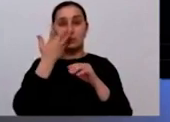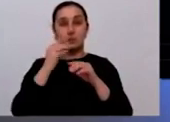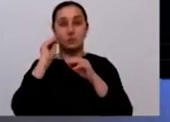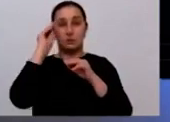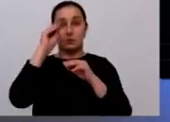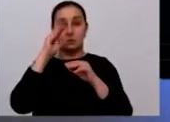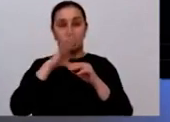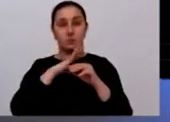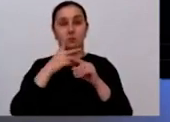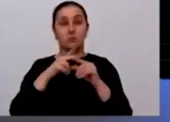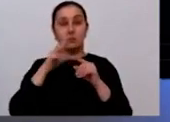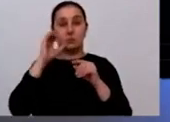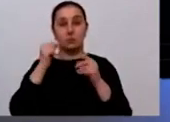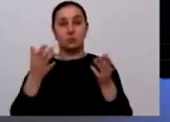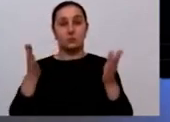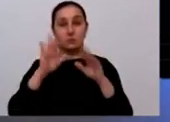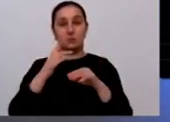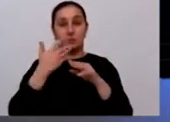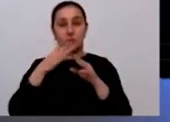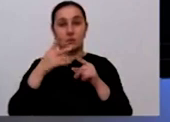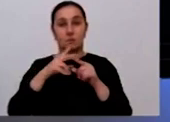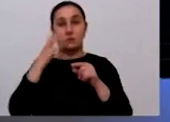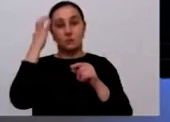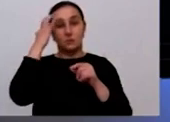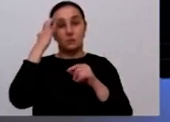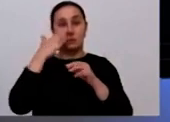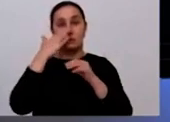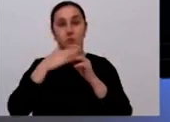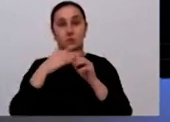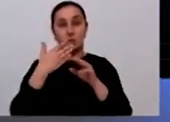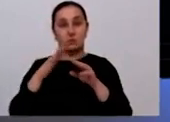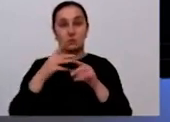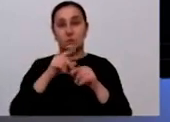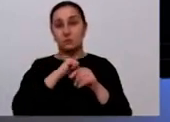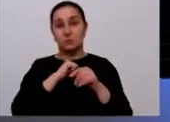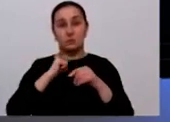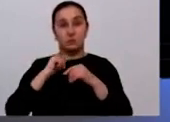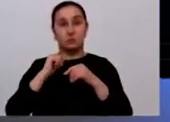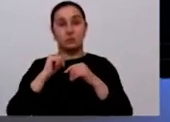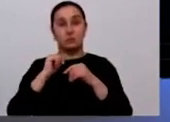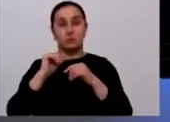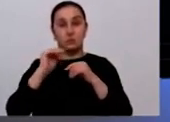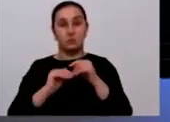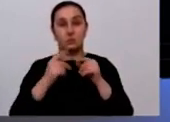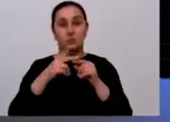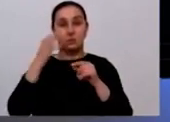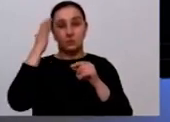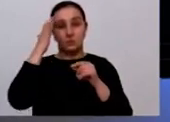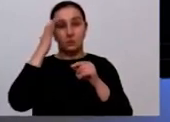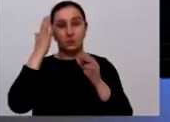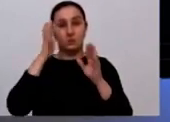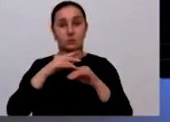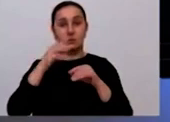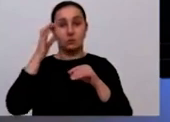qo'shib olamiz va qolgan qismlarni qoraga yaqin qismni qo'yamiz. Eng tegida esa qorani qoldiramiz. Chunki